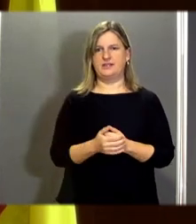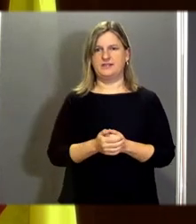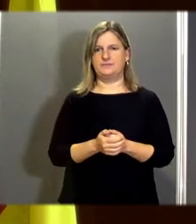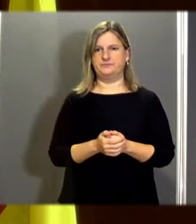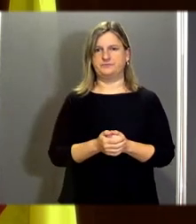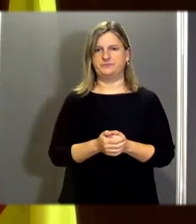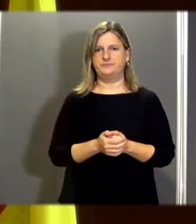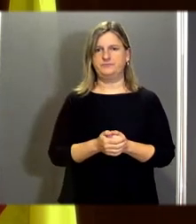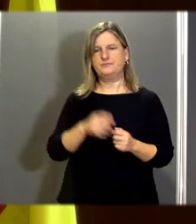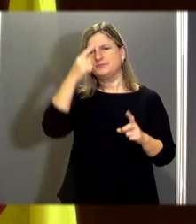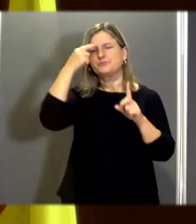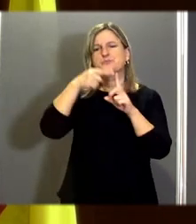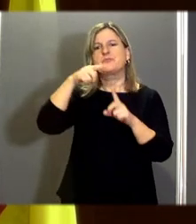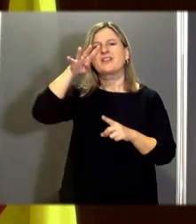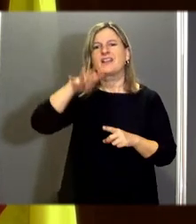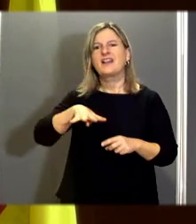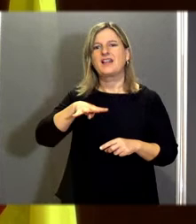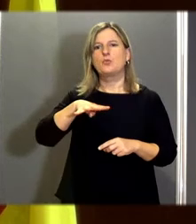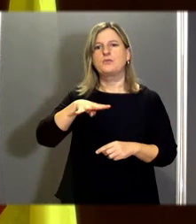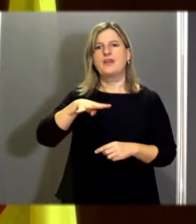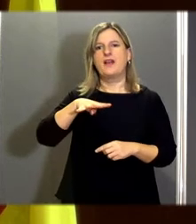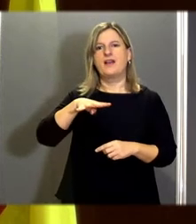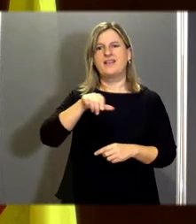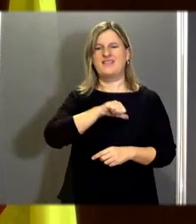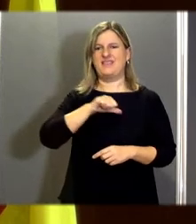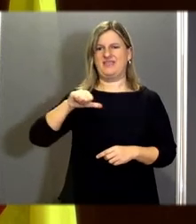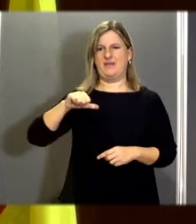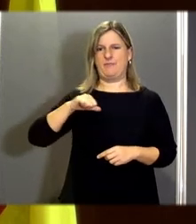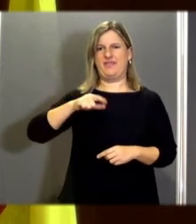D'aquesta Catalunya independent que imaginem.